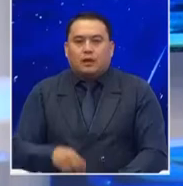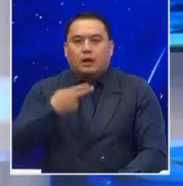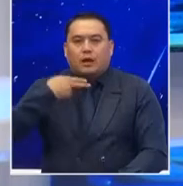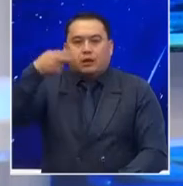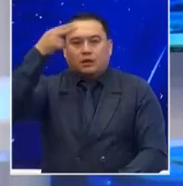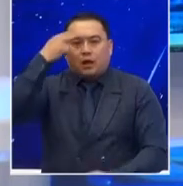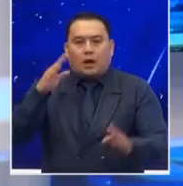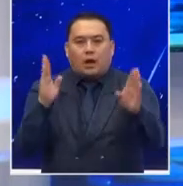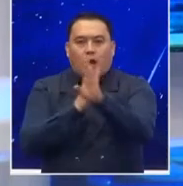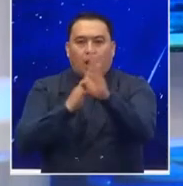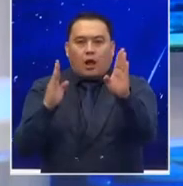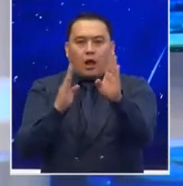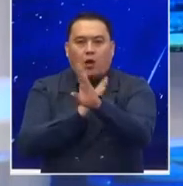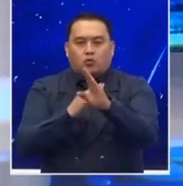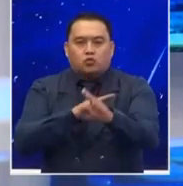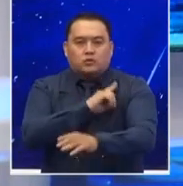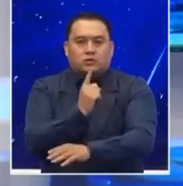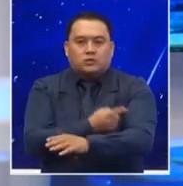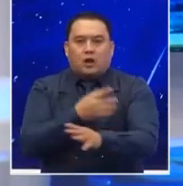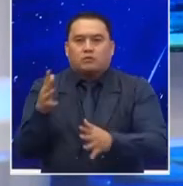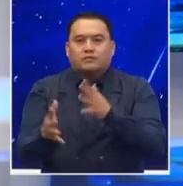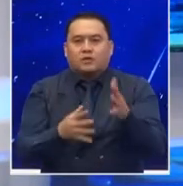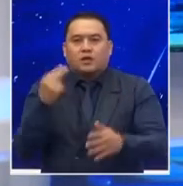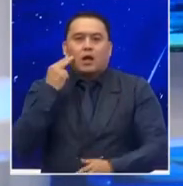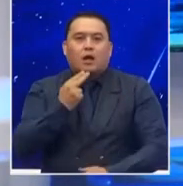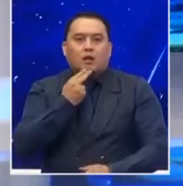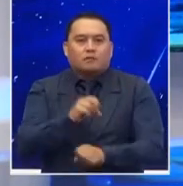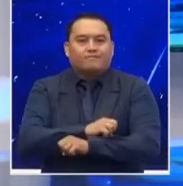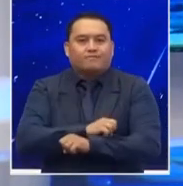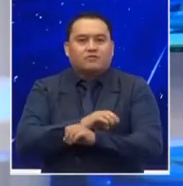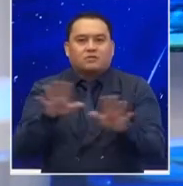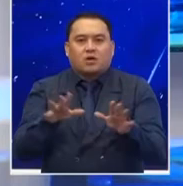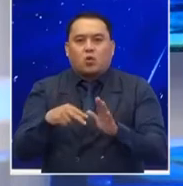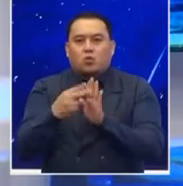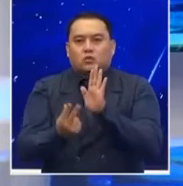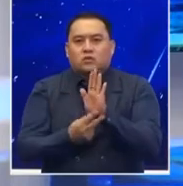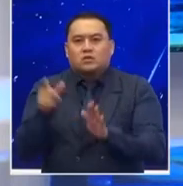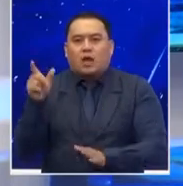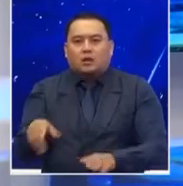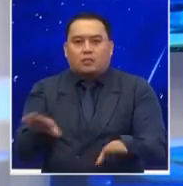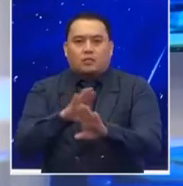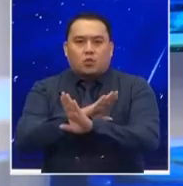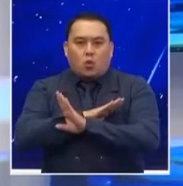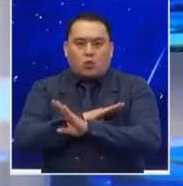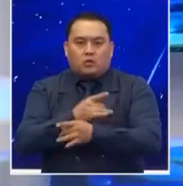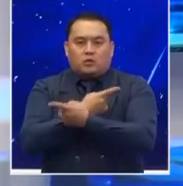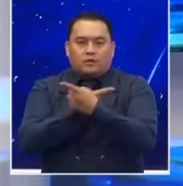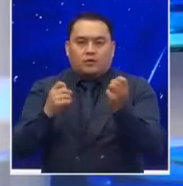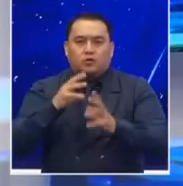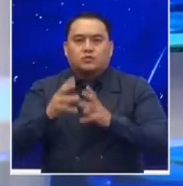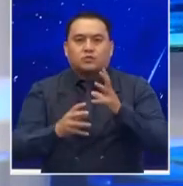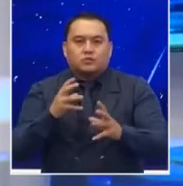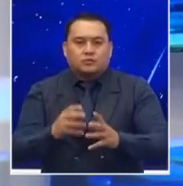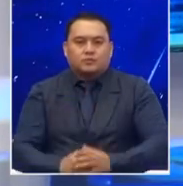Италия қолайсыз ауа райы құрсауында қалды. Ал Қытайда жарылыс болып 18 адам мерт болды. Осы және өзге де әлем жаңалықтары келесі